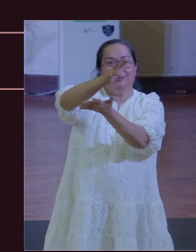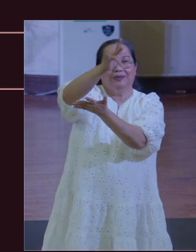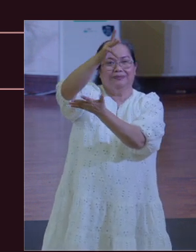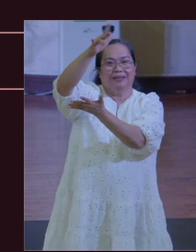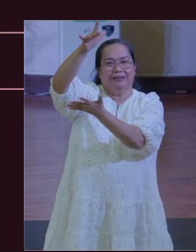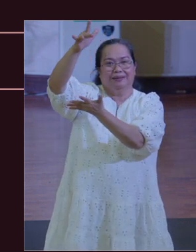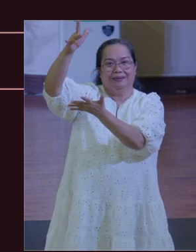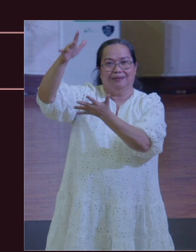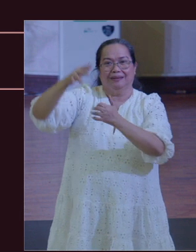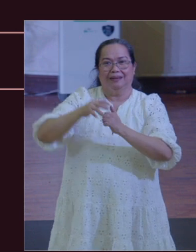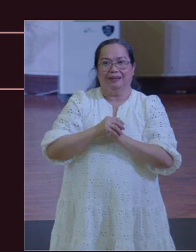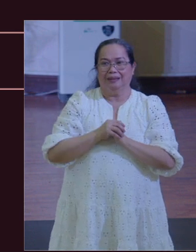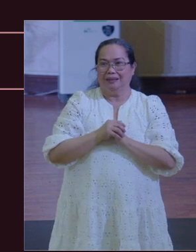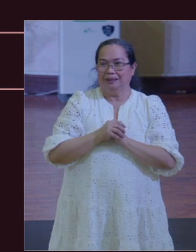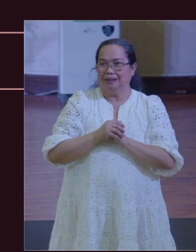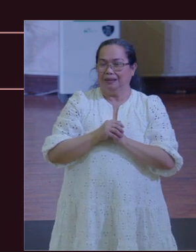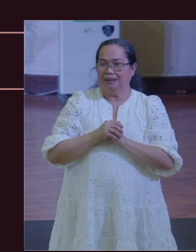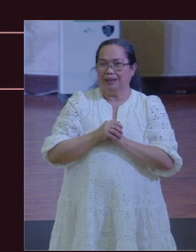Glorification,